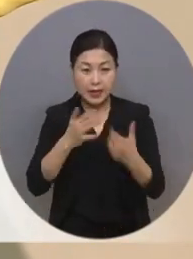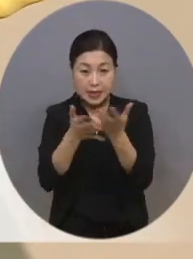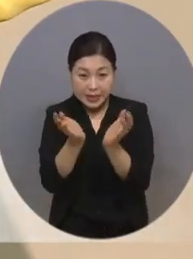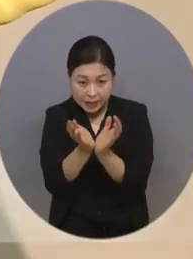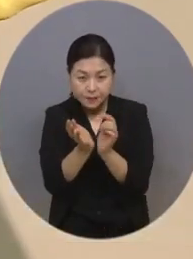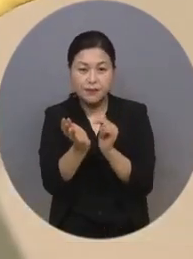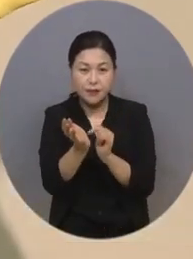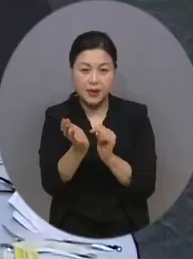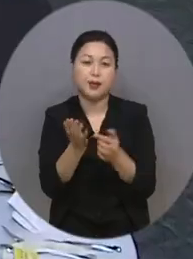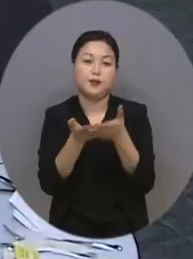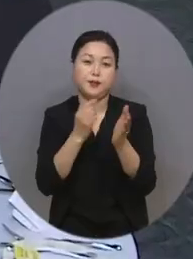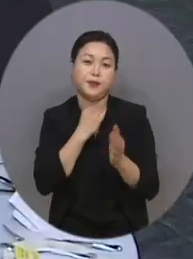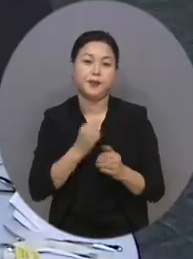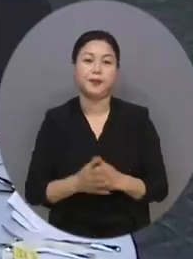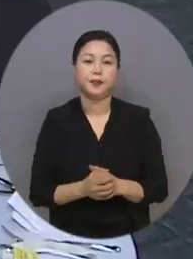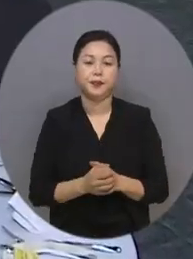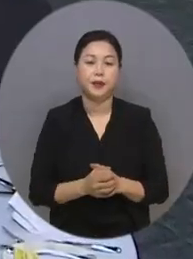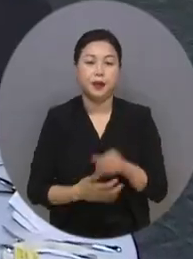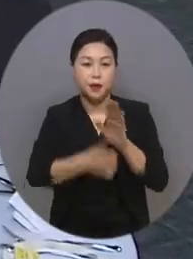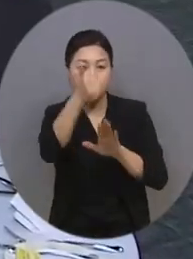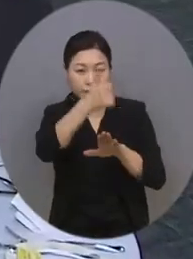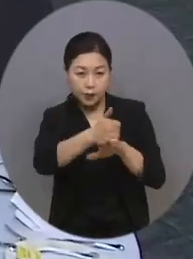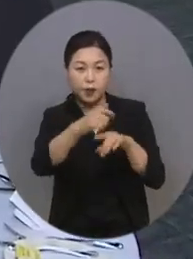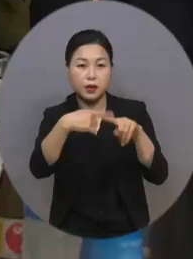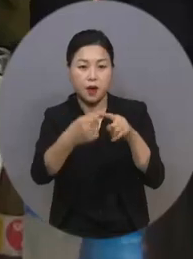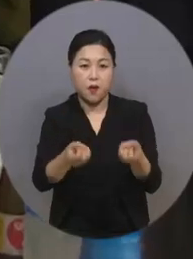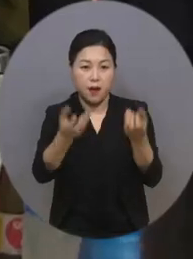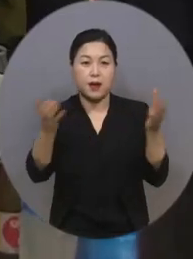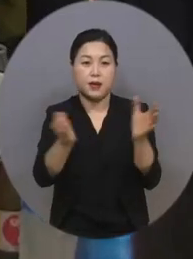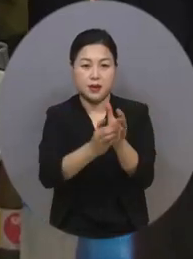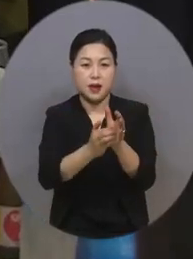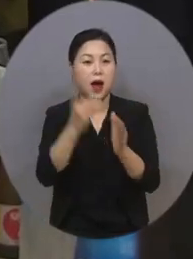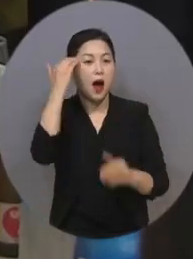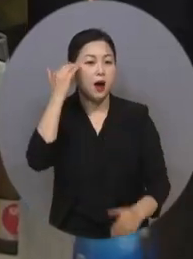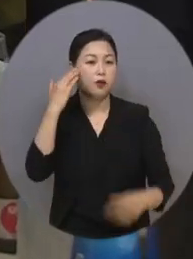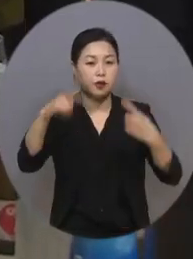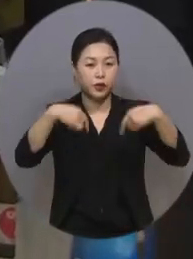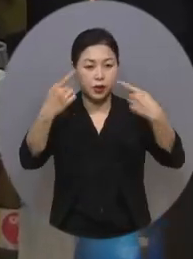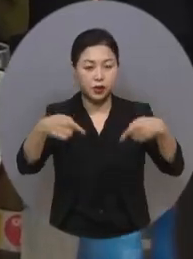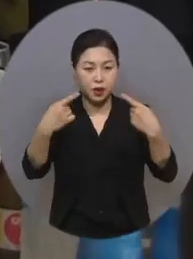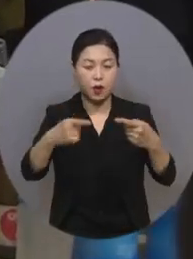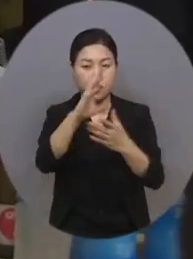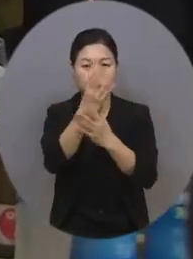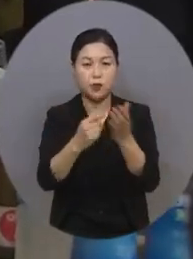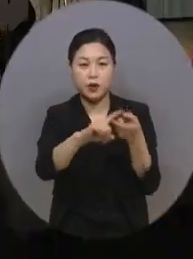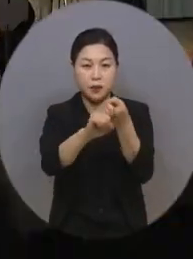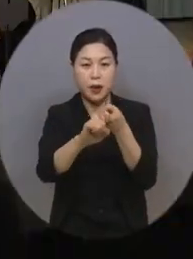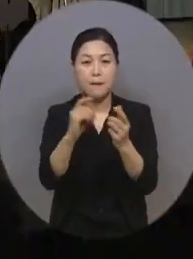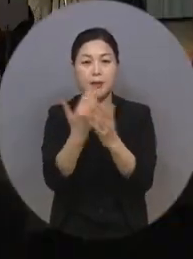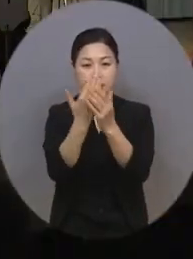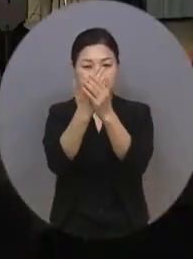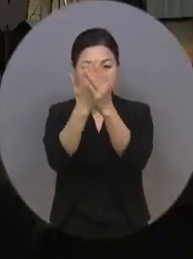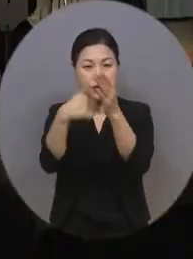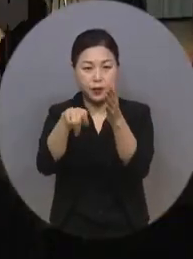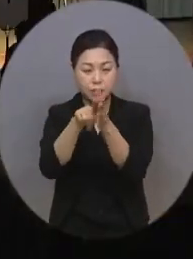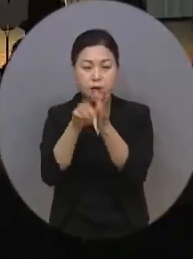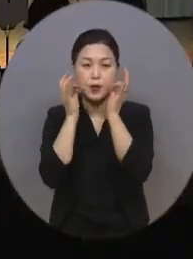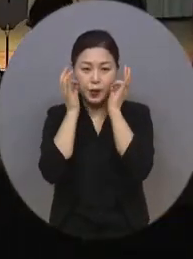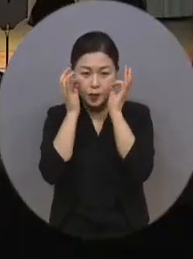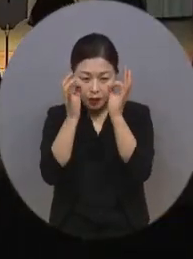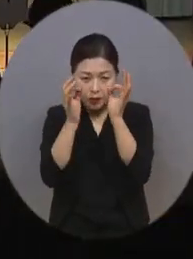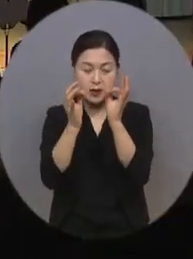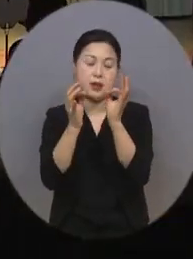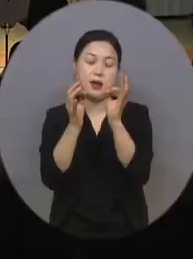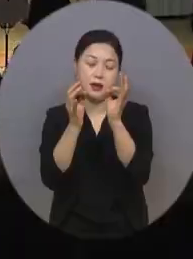함께 하겠습니다. 성공적으로 대회를 마친 한국 휠체어 농구연맹은 발전된 모습을 위해 최선을 다하겠다는